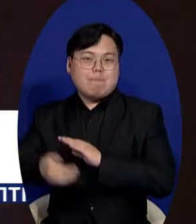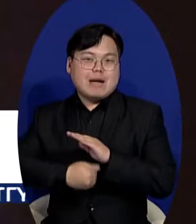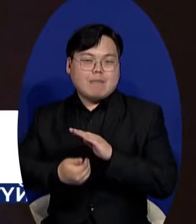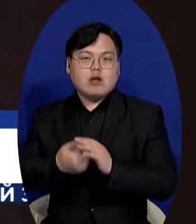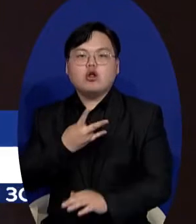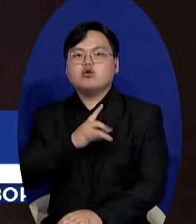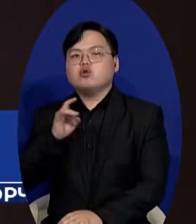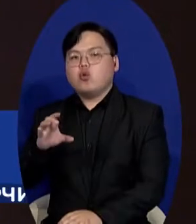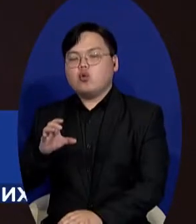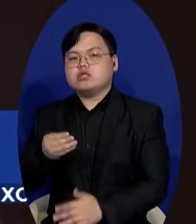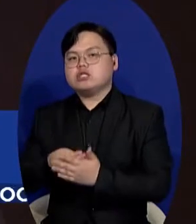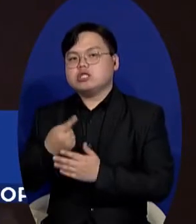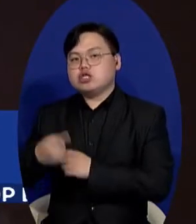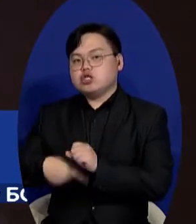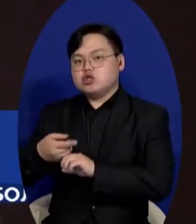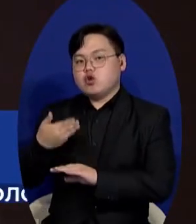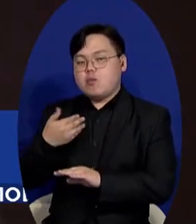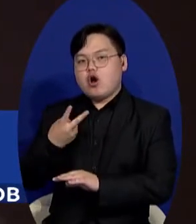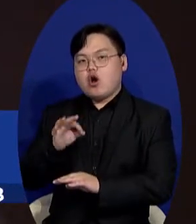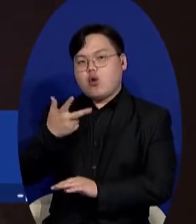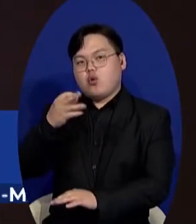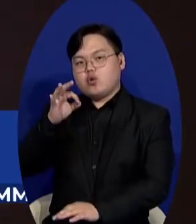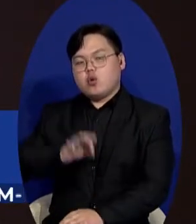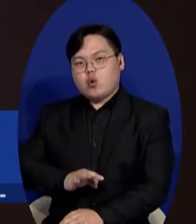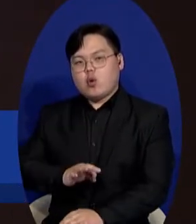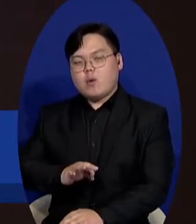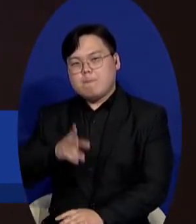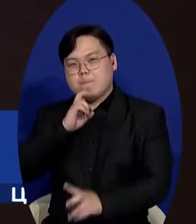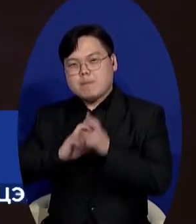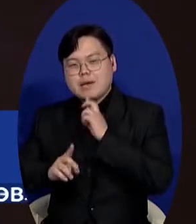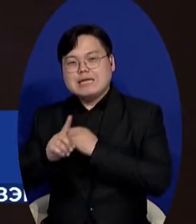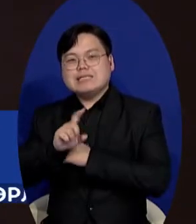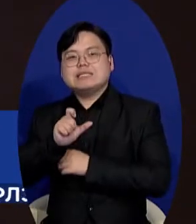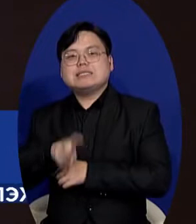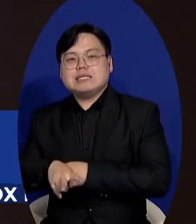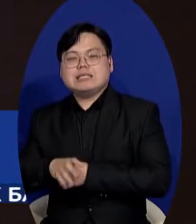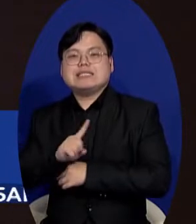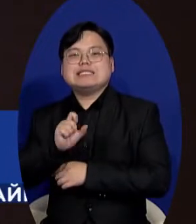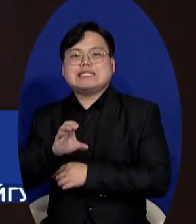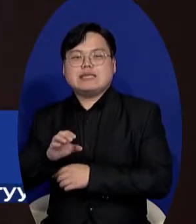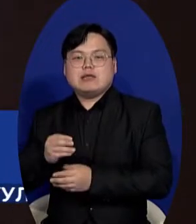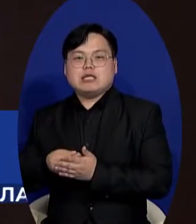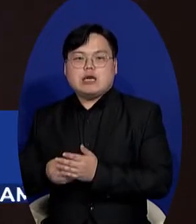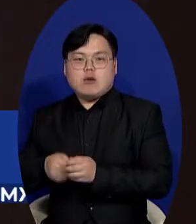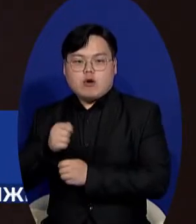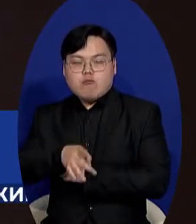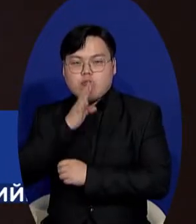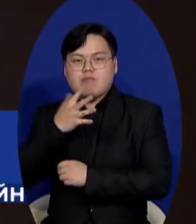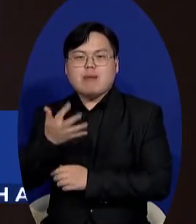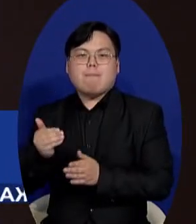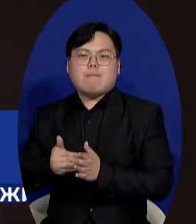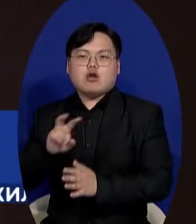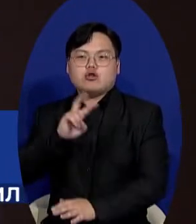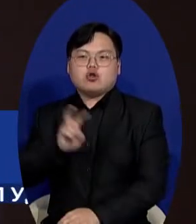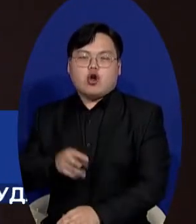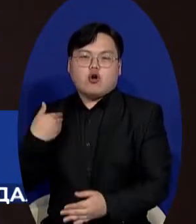нүүрсэн дээр чинь өнгөрсөн жил борлуулалтын ордын 20-30% хүртэл савлсан. ЗИС дээр хөрөнгө оруулалт хийхээр зэрэг 50,000 доллар хүртэл